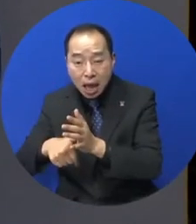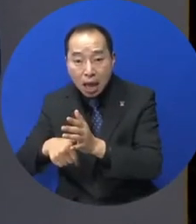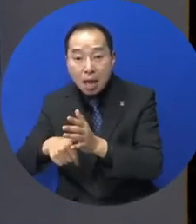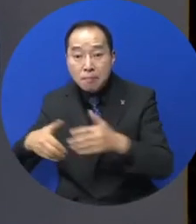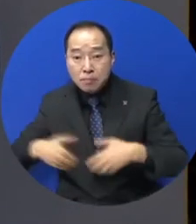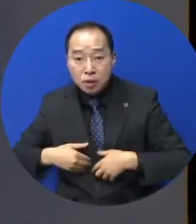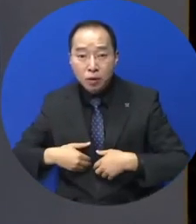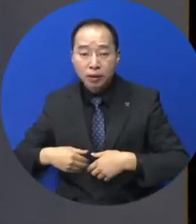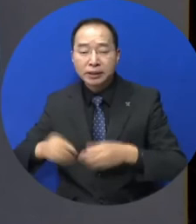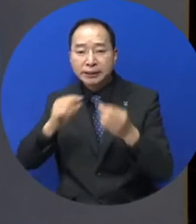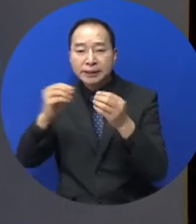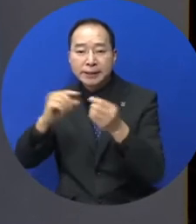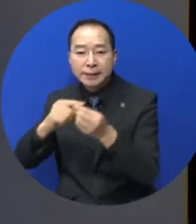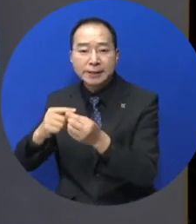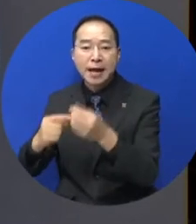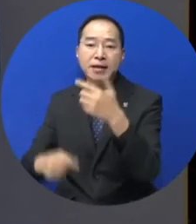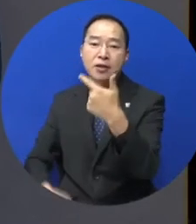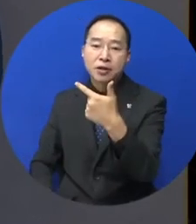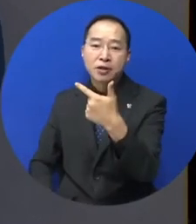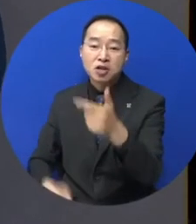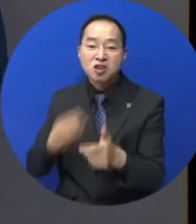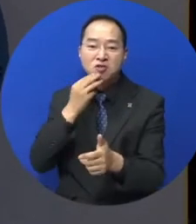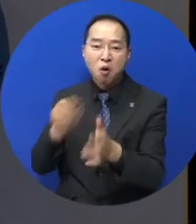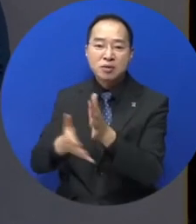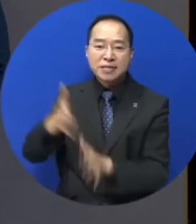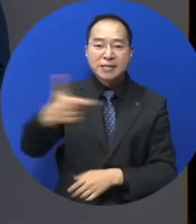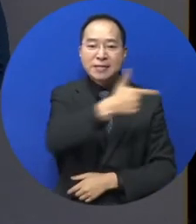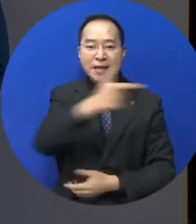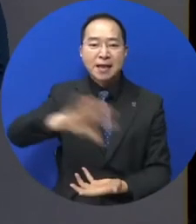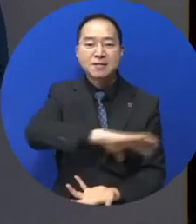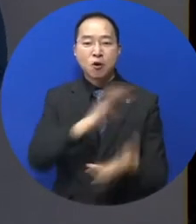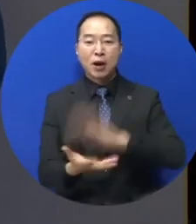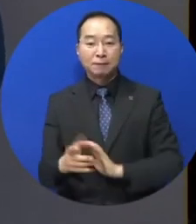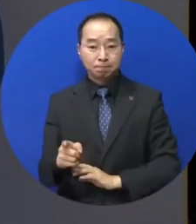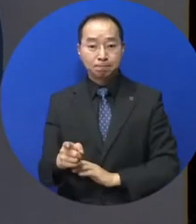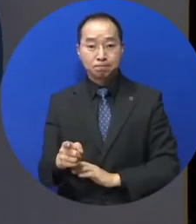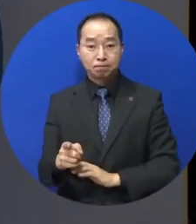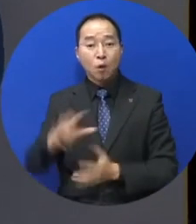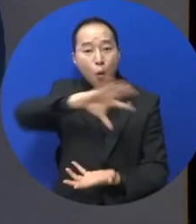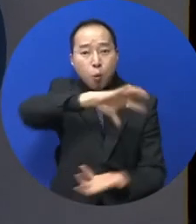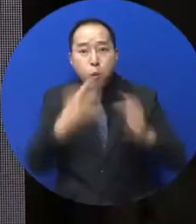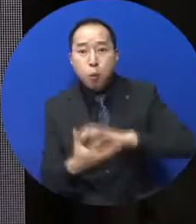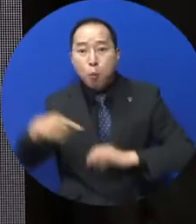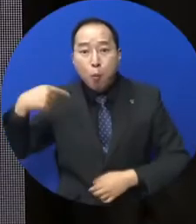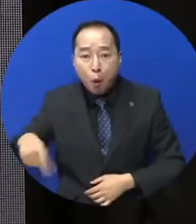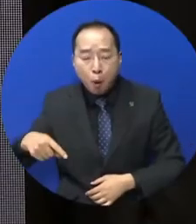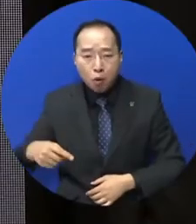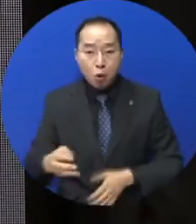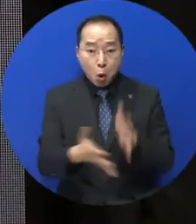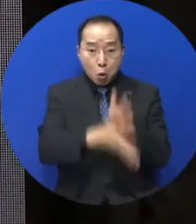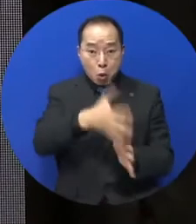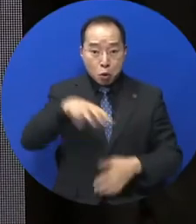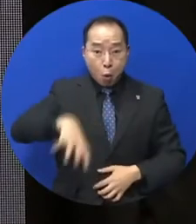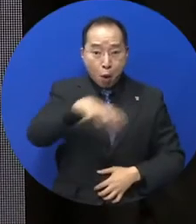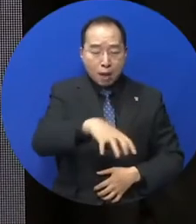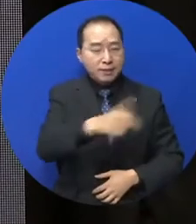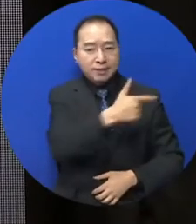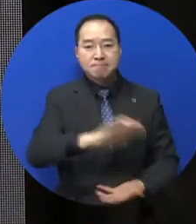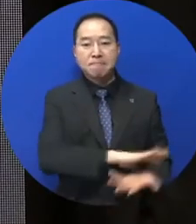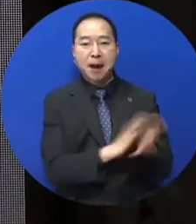글자, 서울시 대전환. 어떤 대전환인가? 첫째, 도시공간의